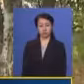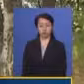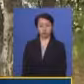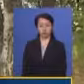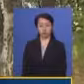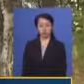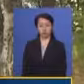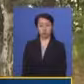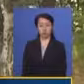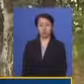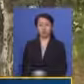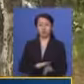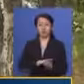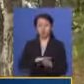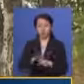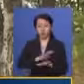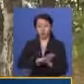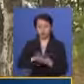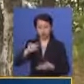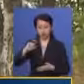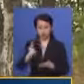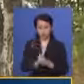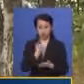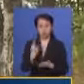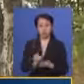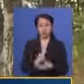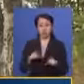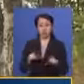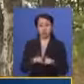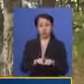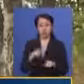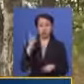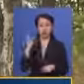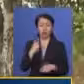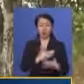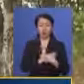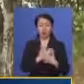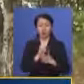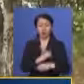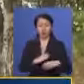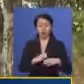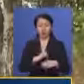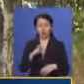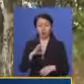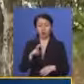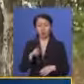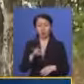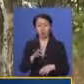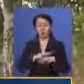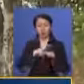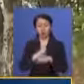Всемирный день чистоты, если честно, проводили в первый раз. А так, я как эко-волонтер, эко-амбассадор СКО,